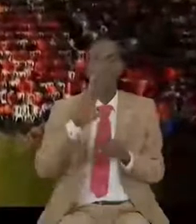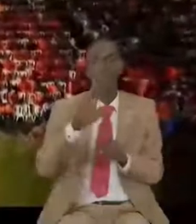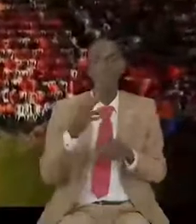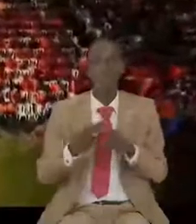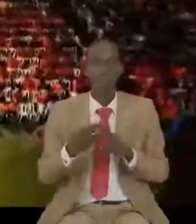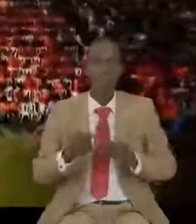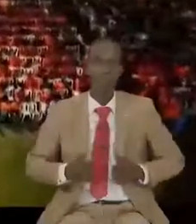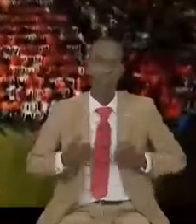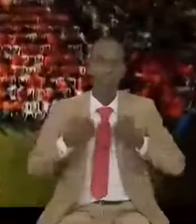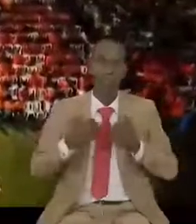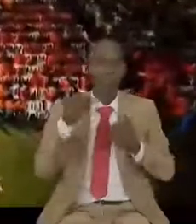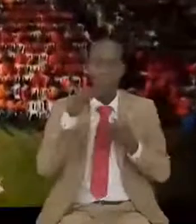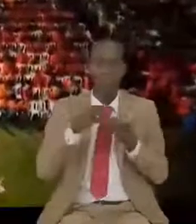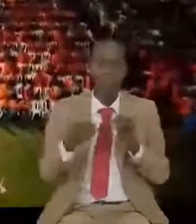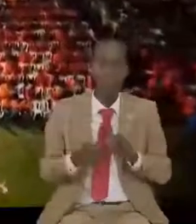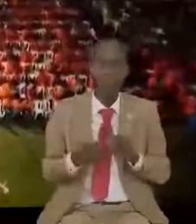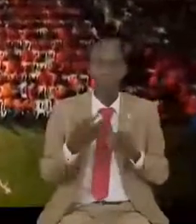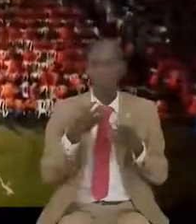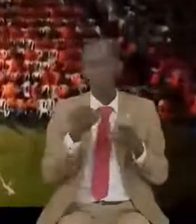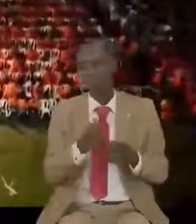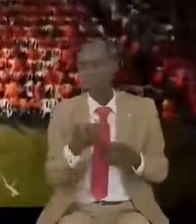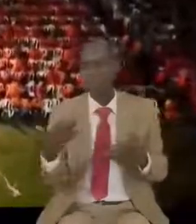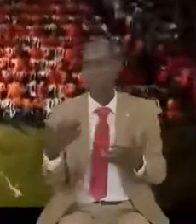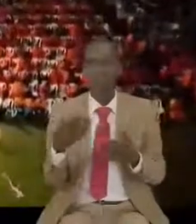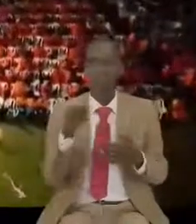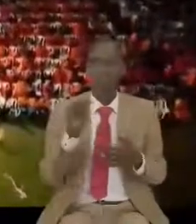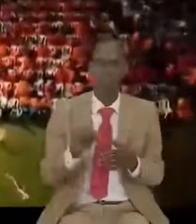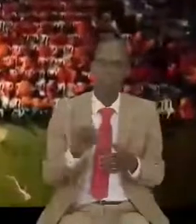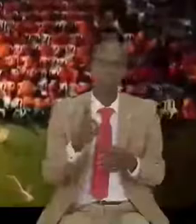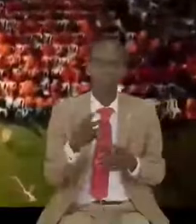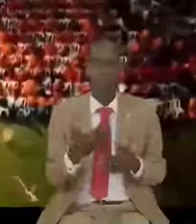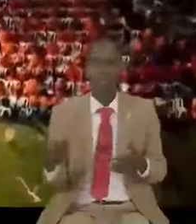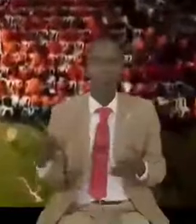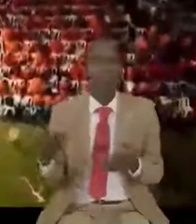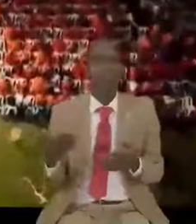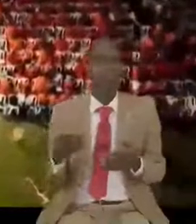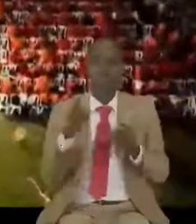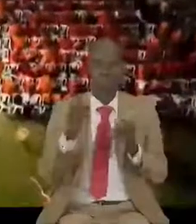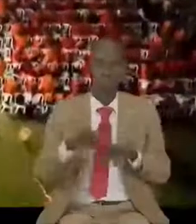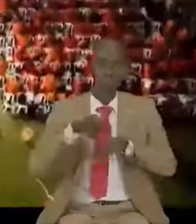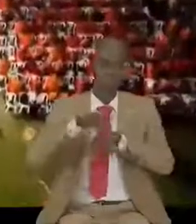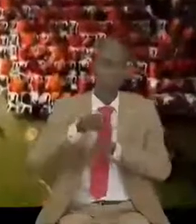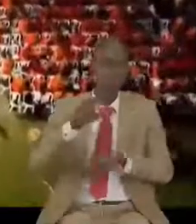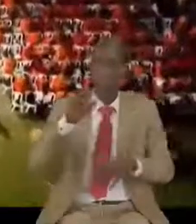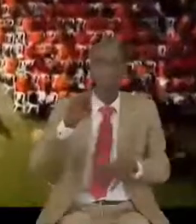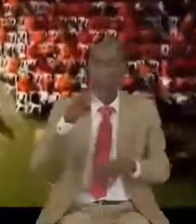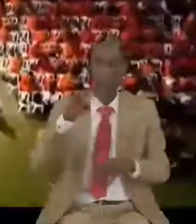l'écran. Cliquez le lien là. Cela s'ouvrira